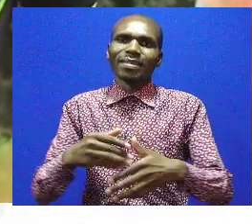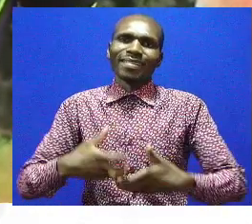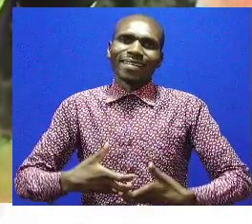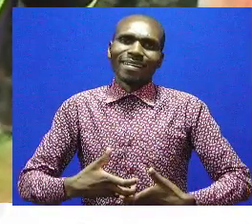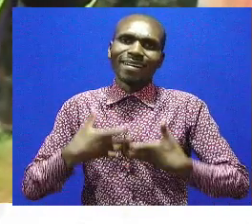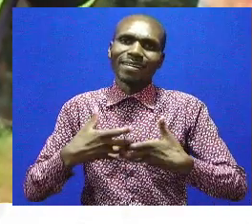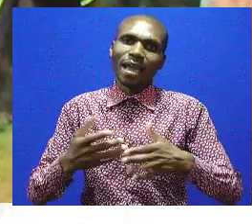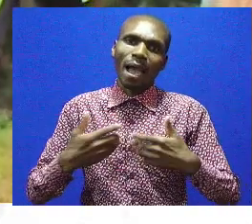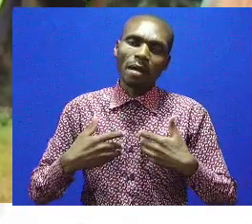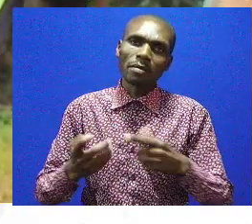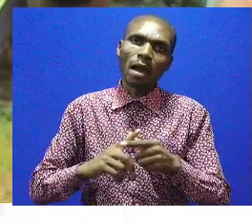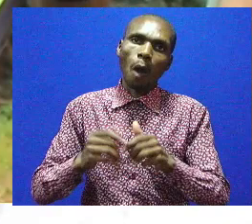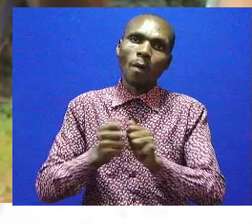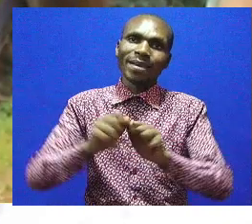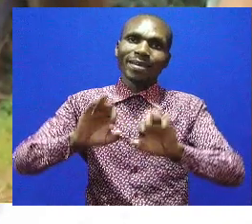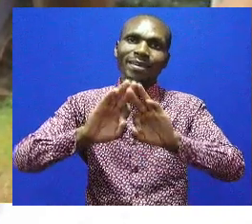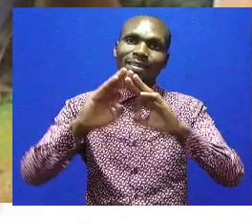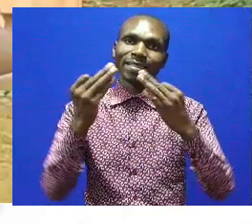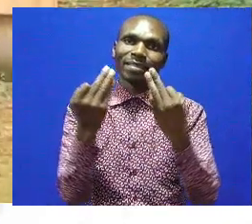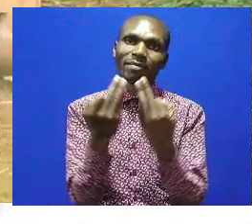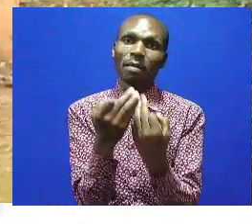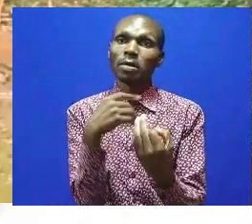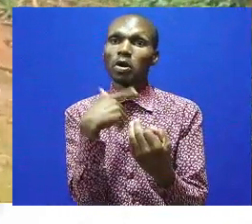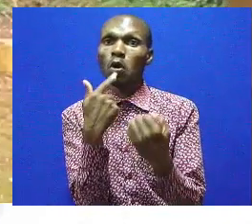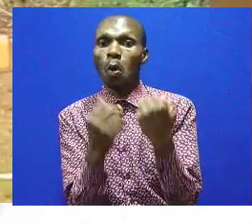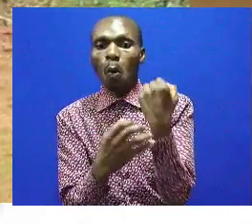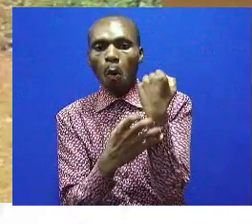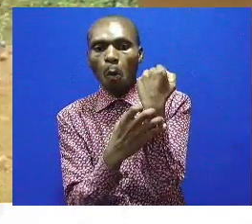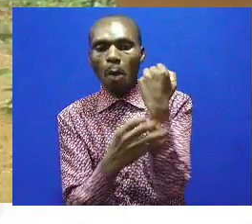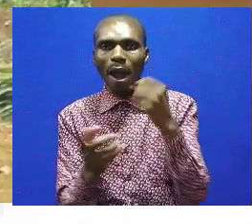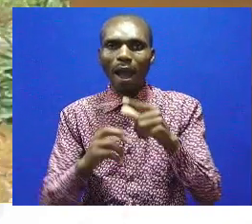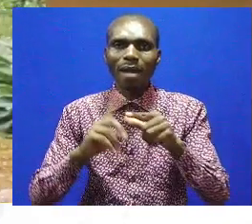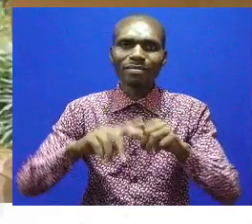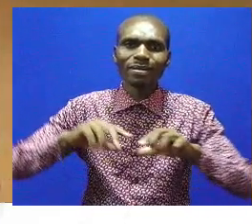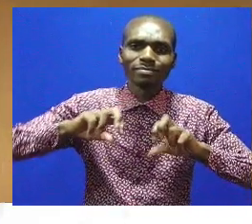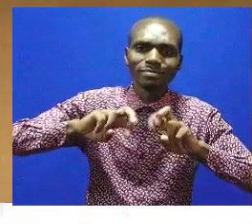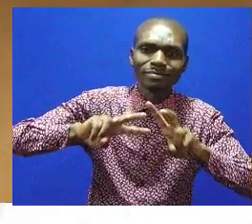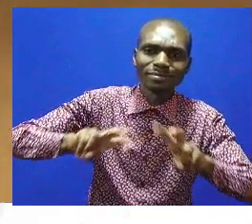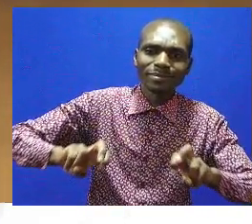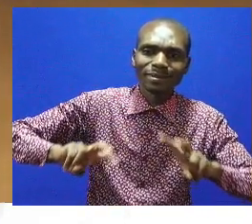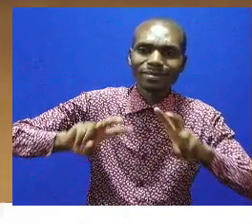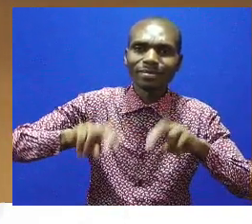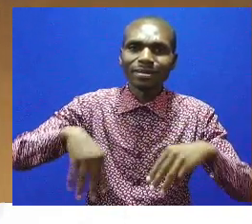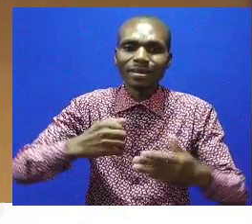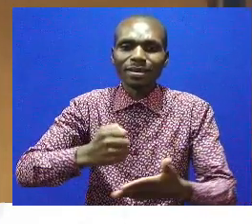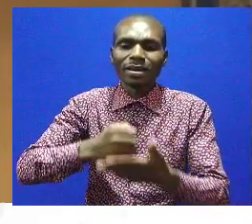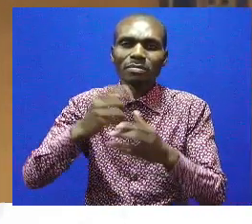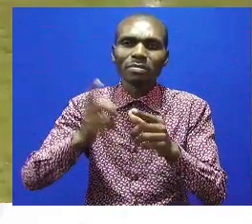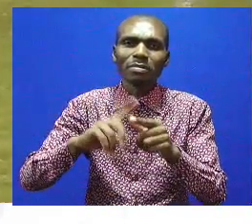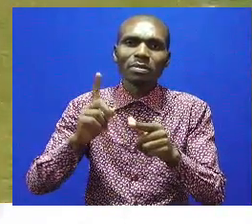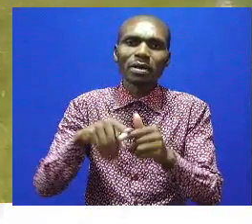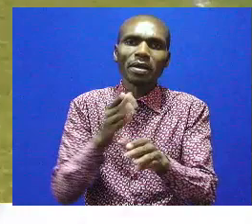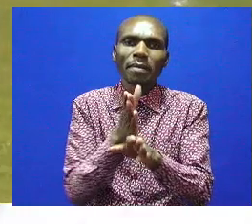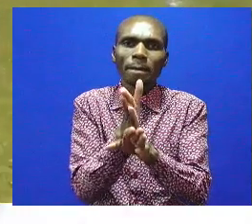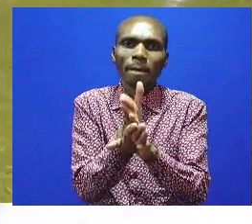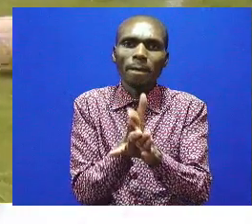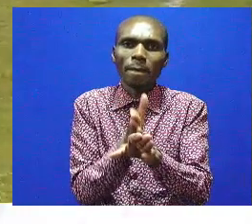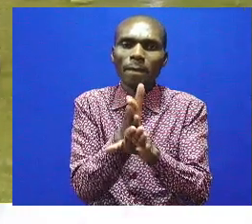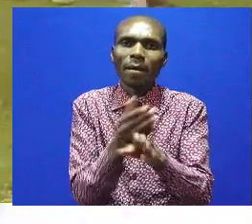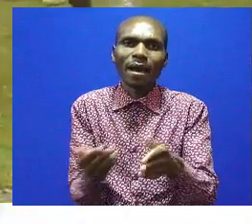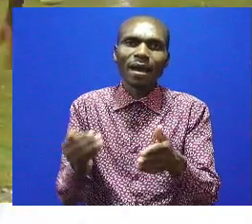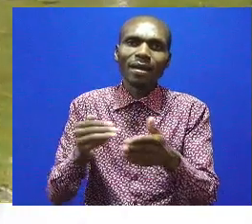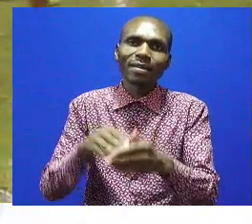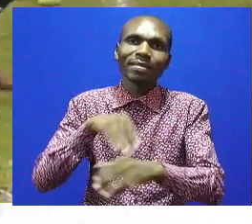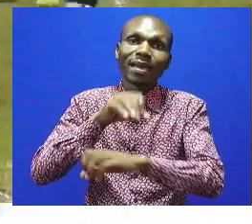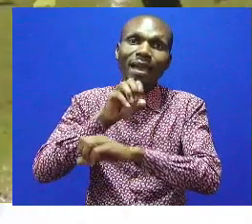ire ere amone ya mati ayo kanyora kwa inse kuligyo bobuwe ni ya guetera MRI amona kubaru aliru aseba kwa ere rago